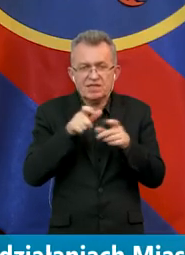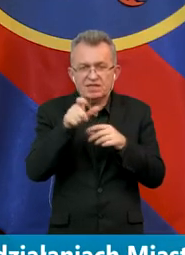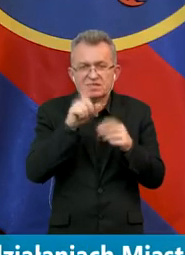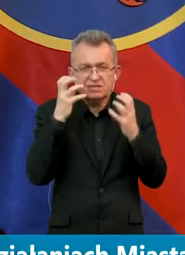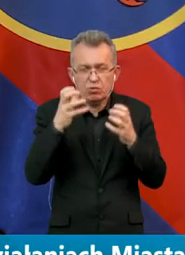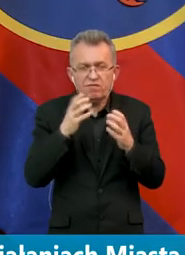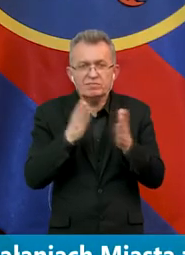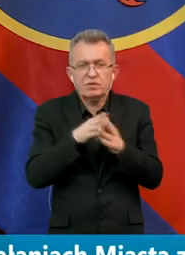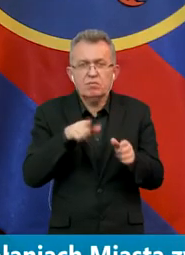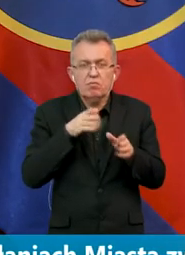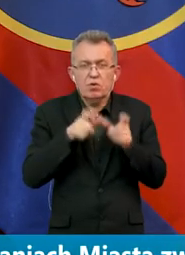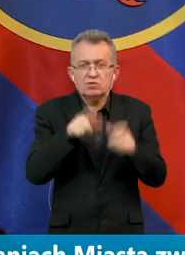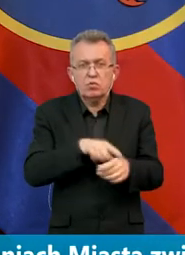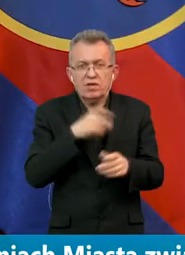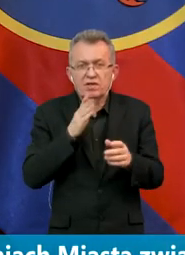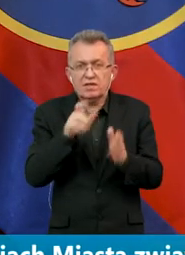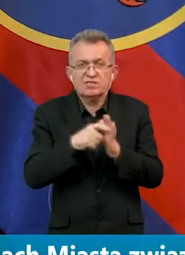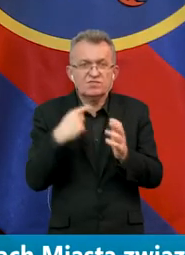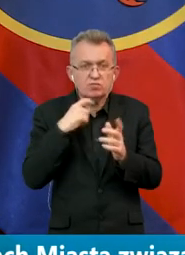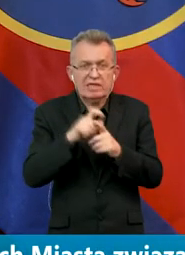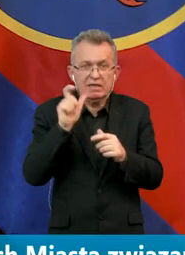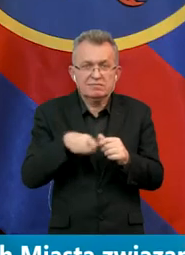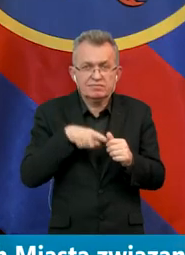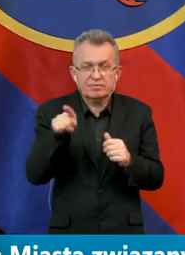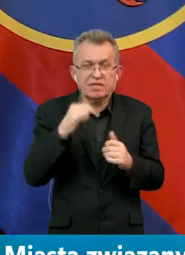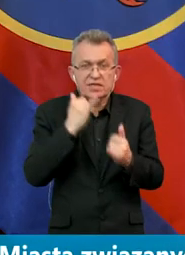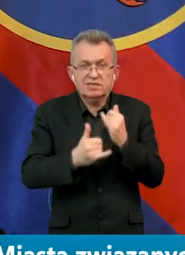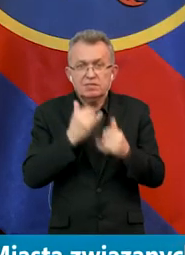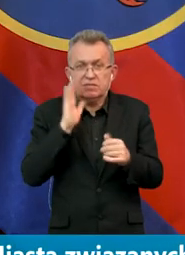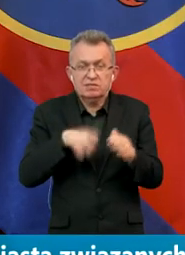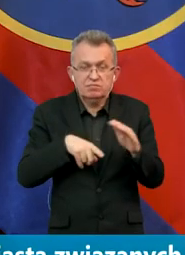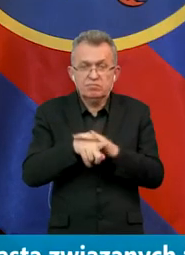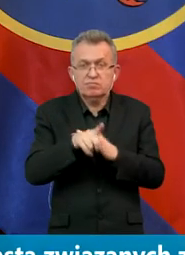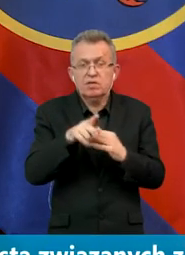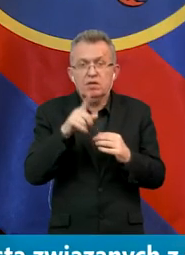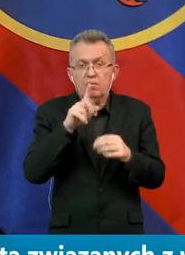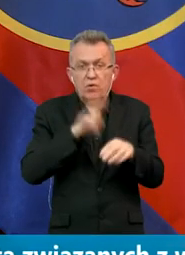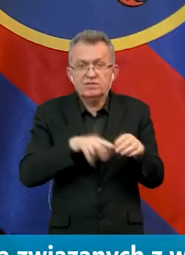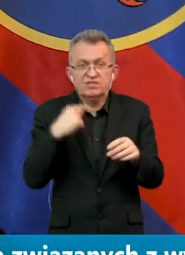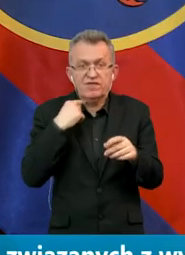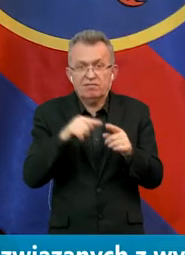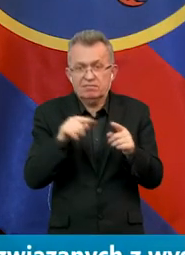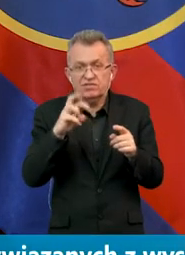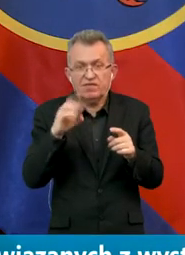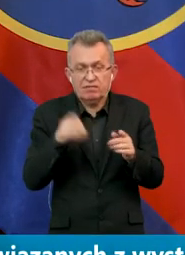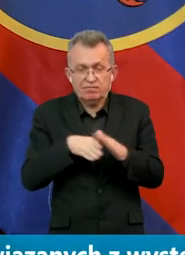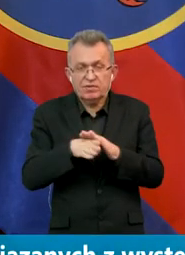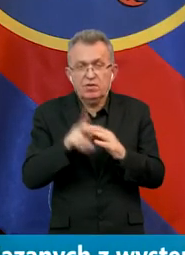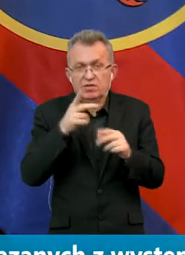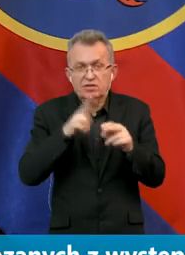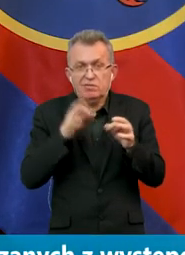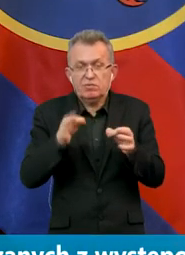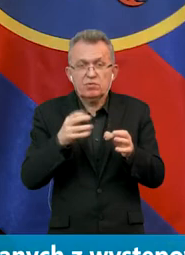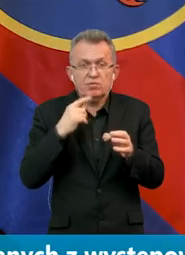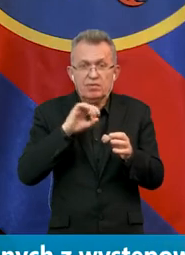przykład w kierunku na Świnoujście czy na Gdańsk. Jeżeli będziemy mieli tunel Police Święte, wówczas część pojazdów, która będzie